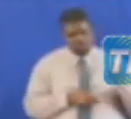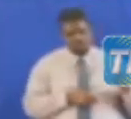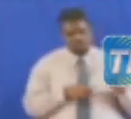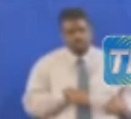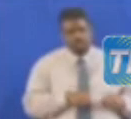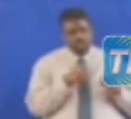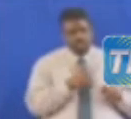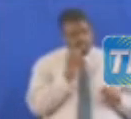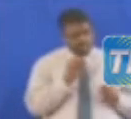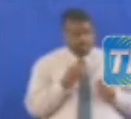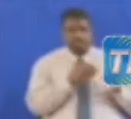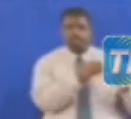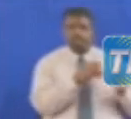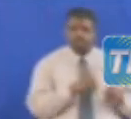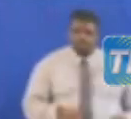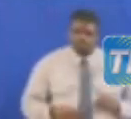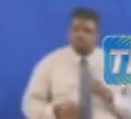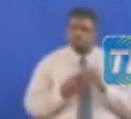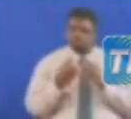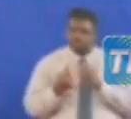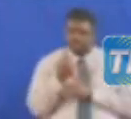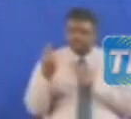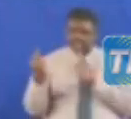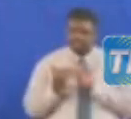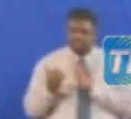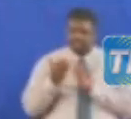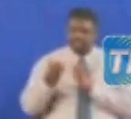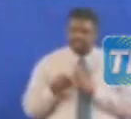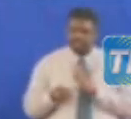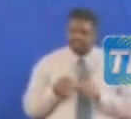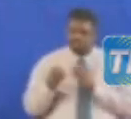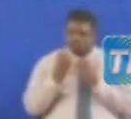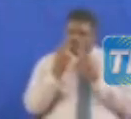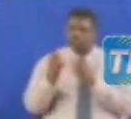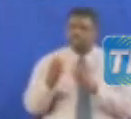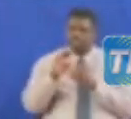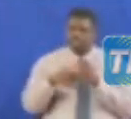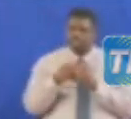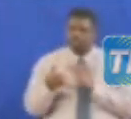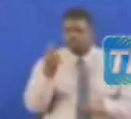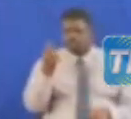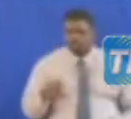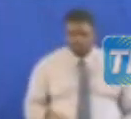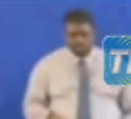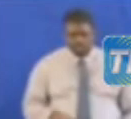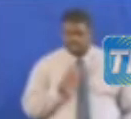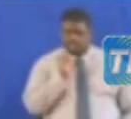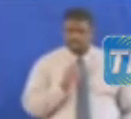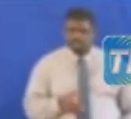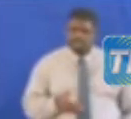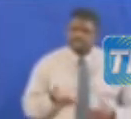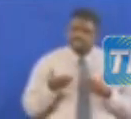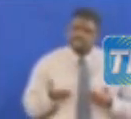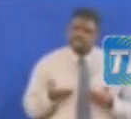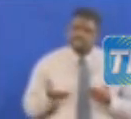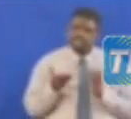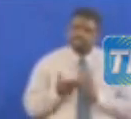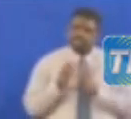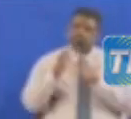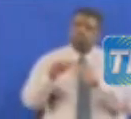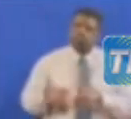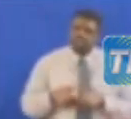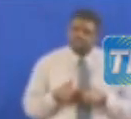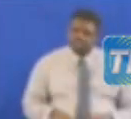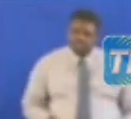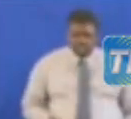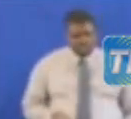na mamlaka za serikali za mitaa kulingana na sheria ya fedha. Mchanganuo ni kama unavyoonekana katika jedwali la kwanza. Mheshimiwa Spika, naomba sasa bunge